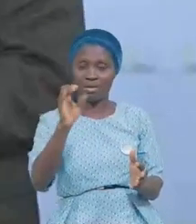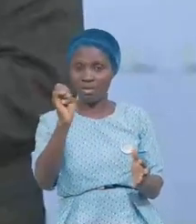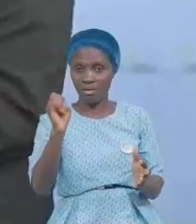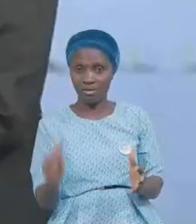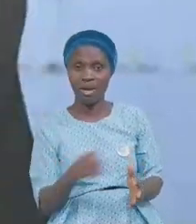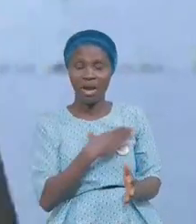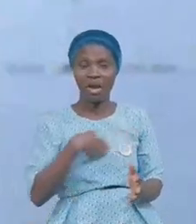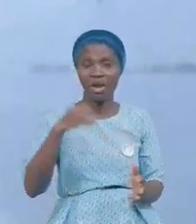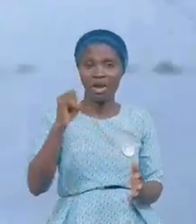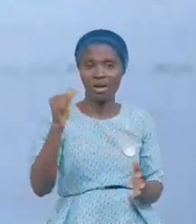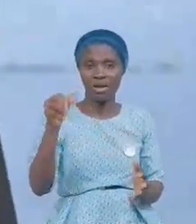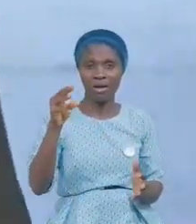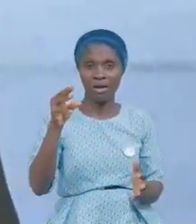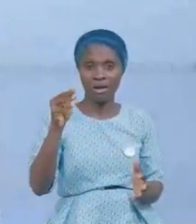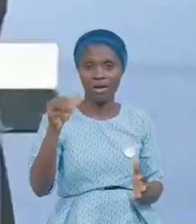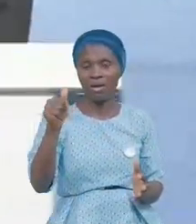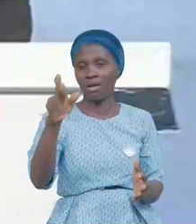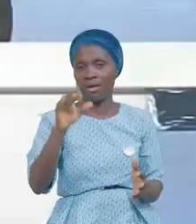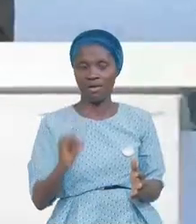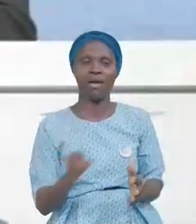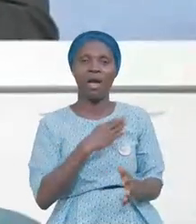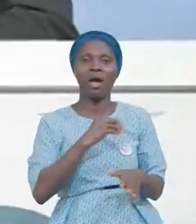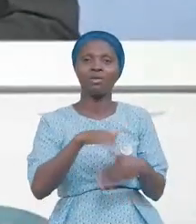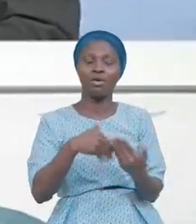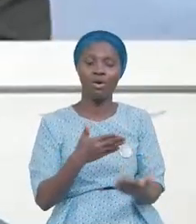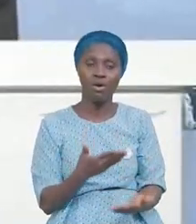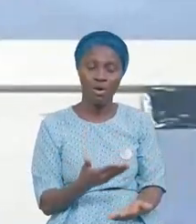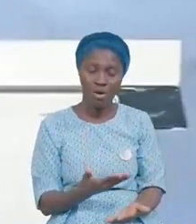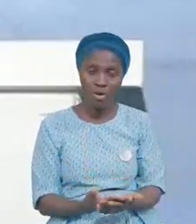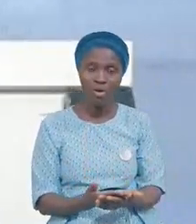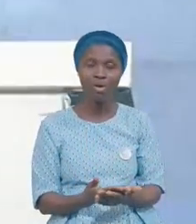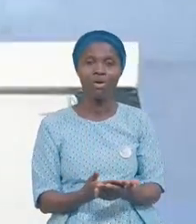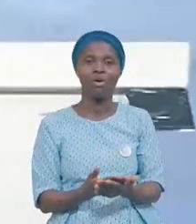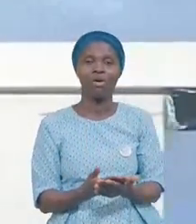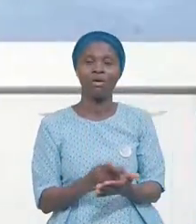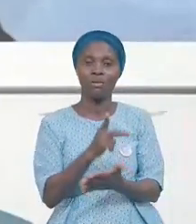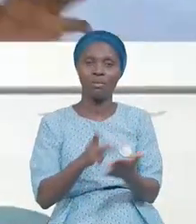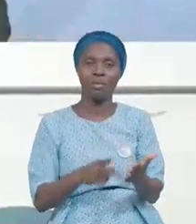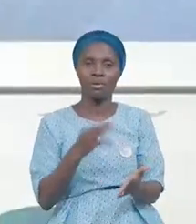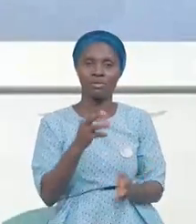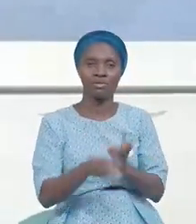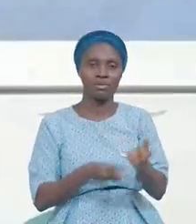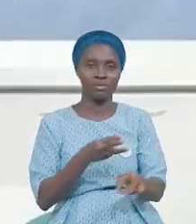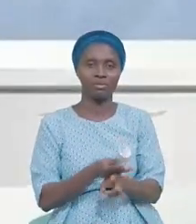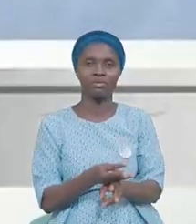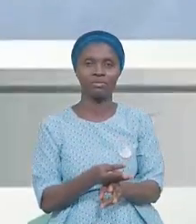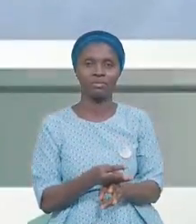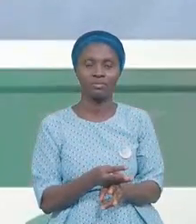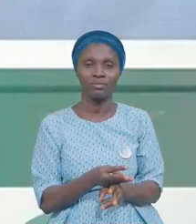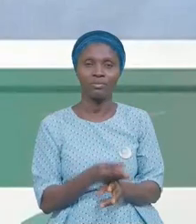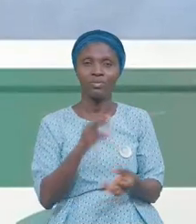la terre. Deuxième élément, le partenariat